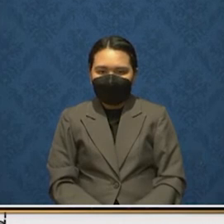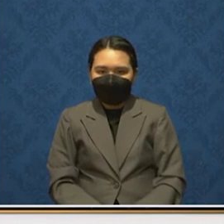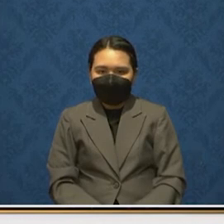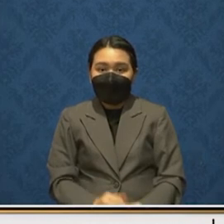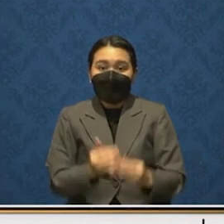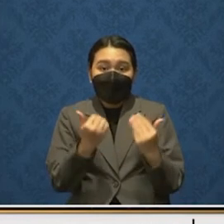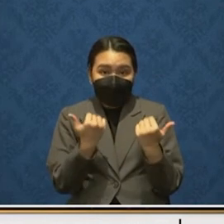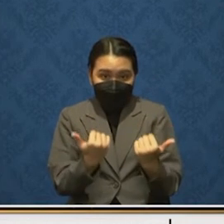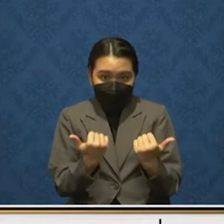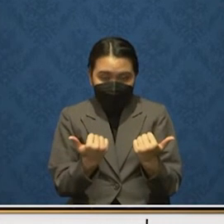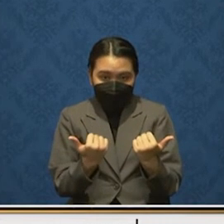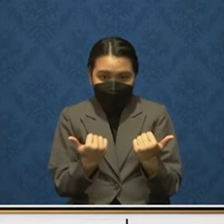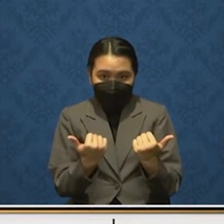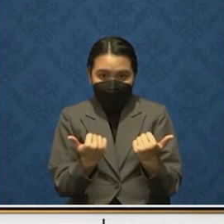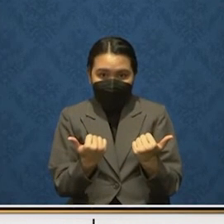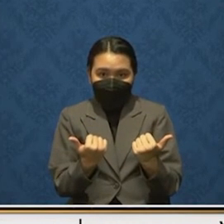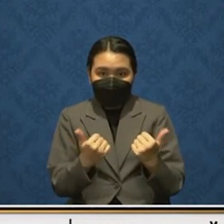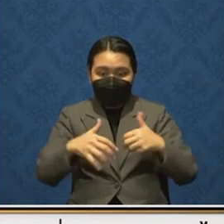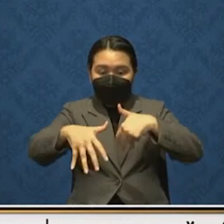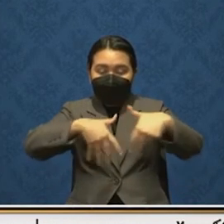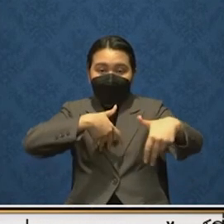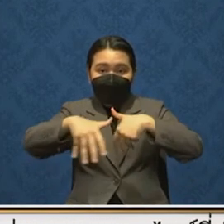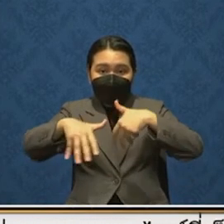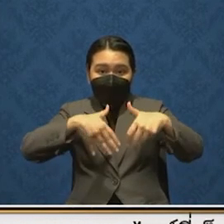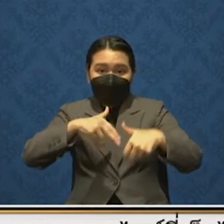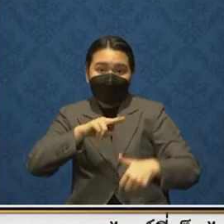ปัจจุบันอัตาการค่าตัวตายของไทย